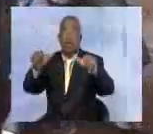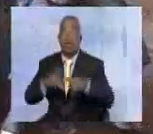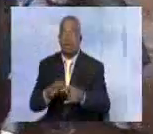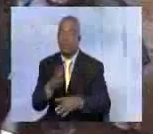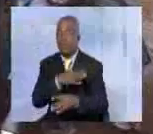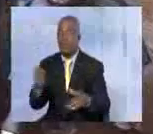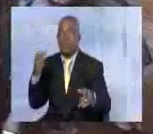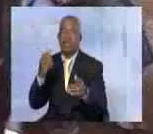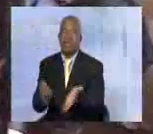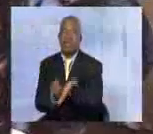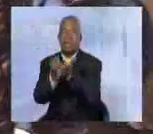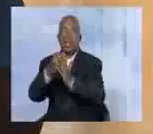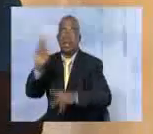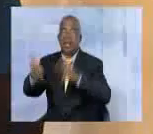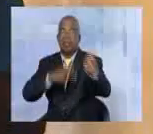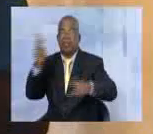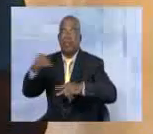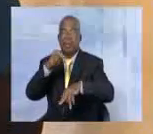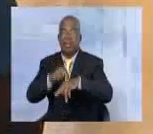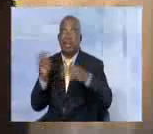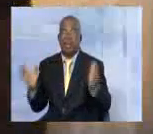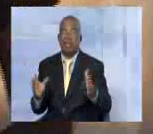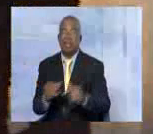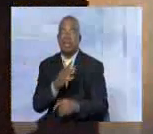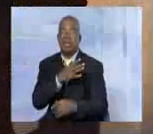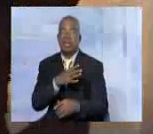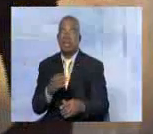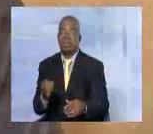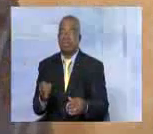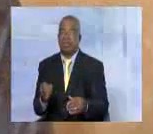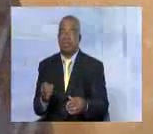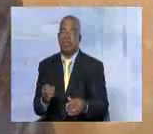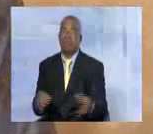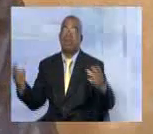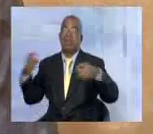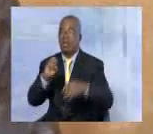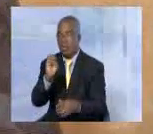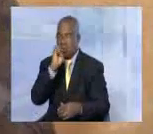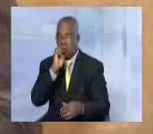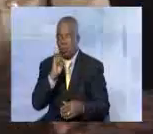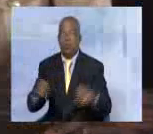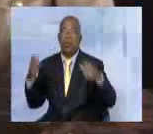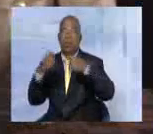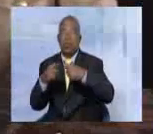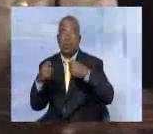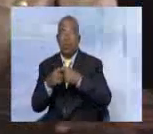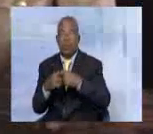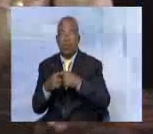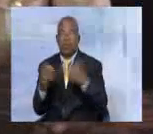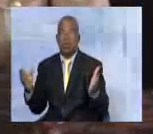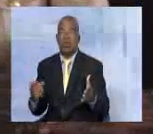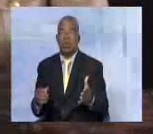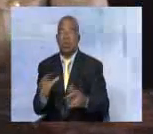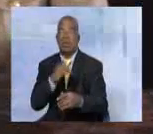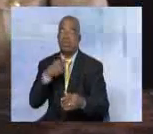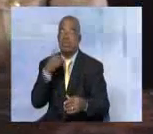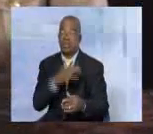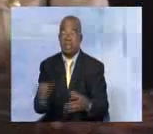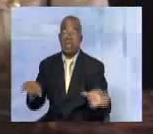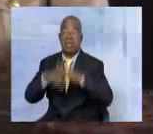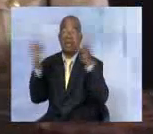des populations, notamment l'UNICEF, l'assaut des CCIE. Le préfet Famille Kwame a salué la bonne